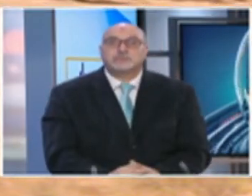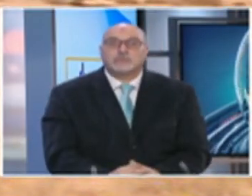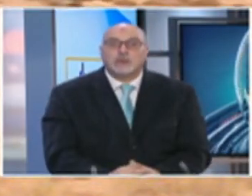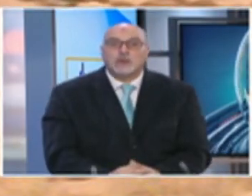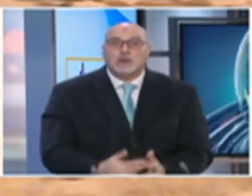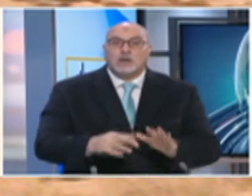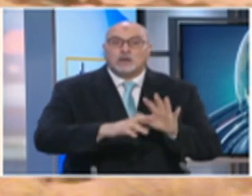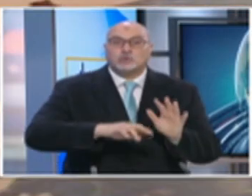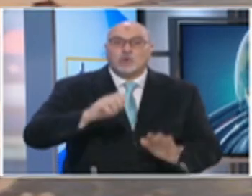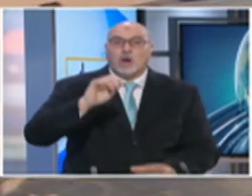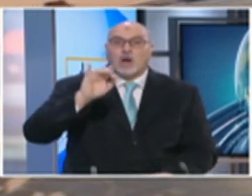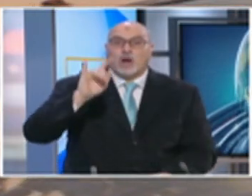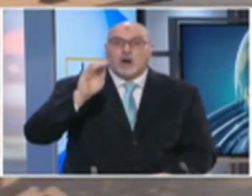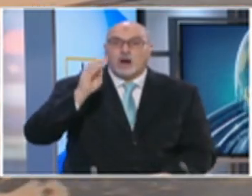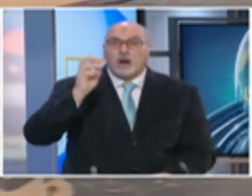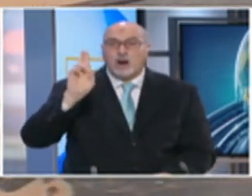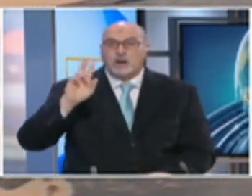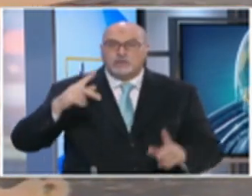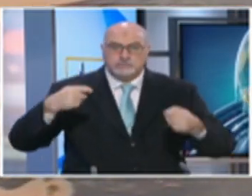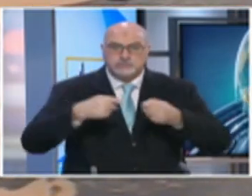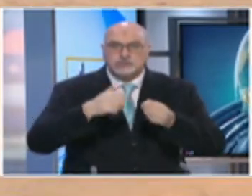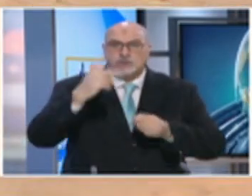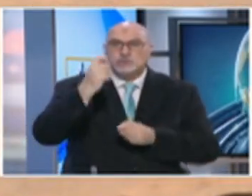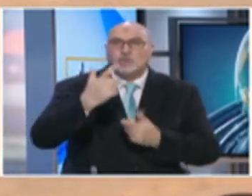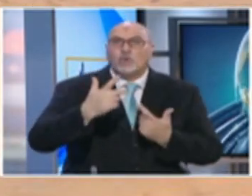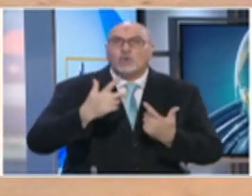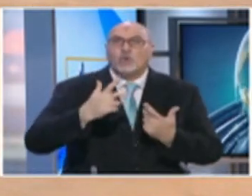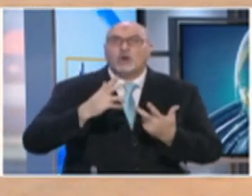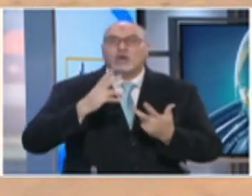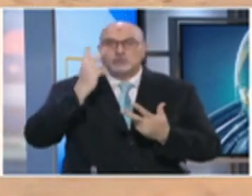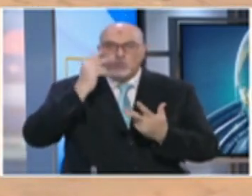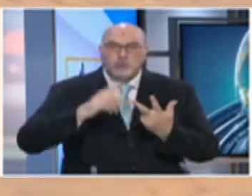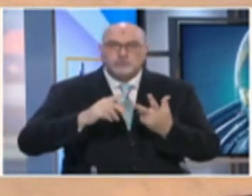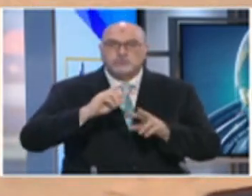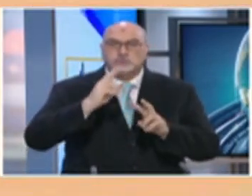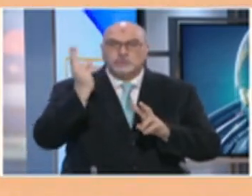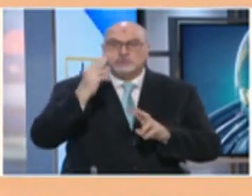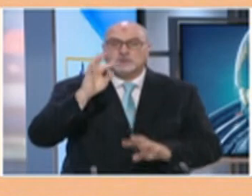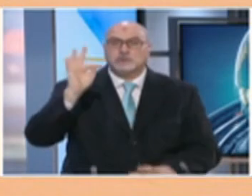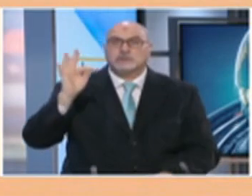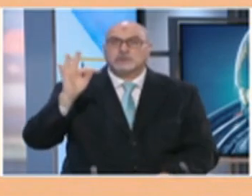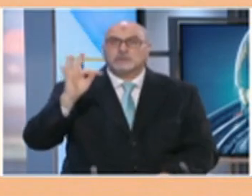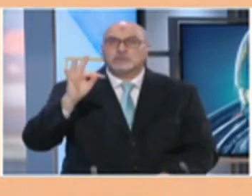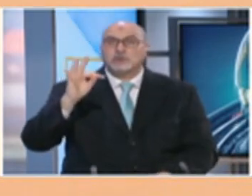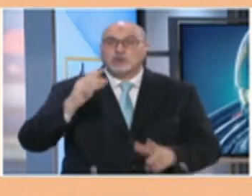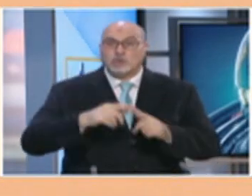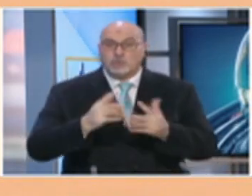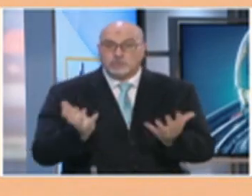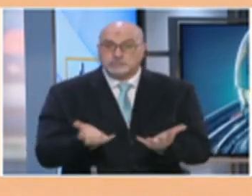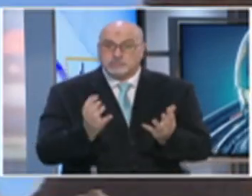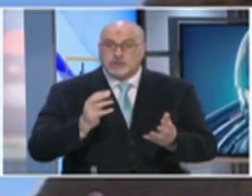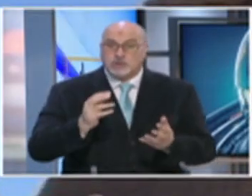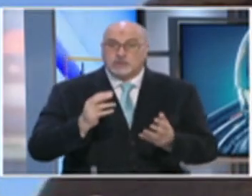الأهجار الوطنية بالتنسيق مع جمعية منتدى الأتاكور وجامعة طمنراست إلى ترويج المقومات